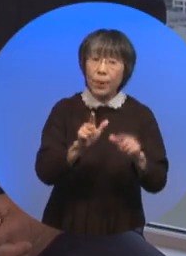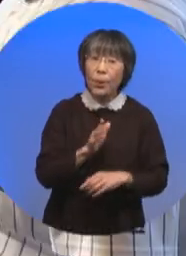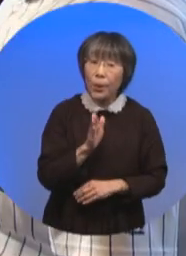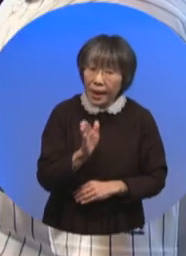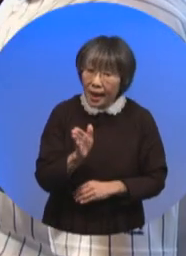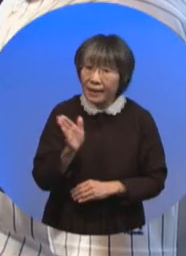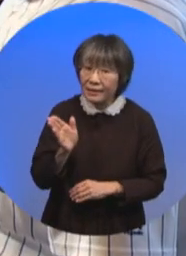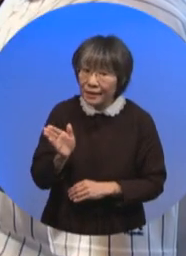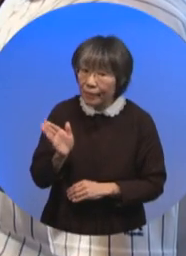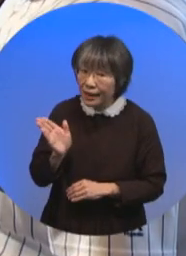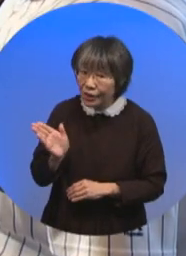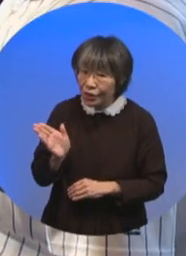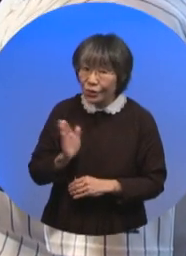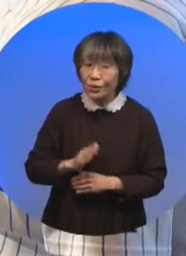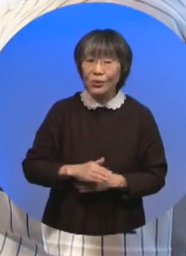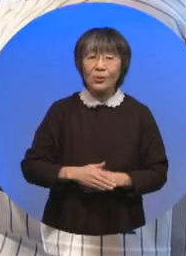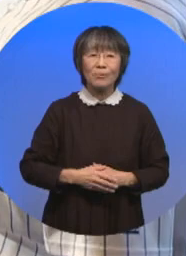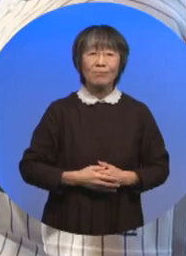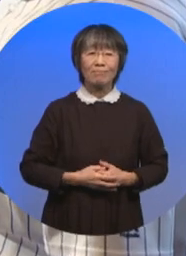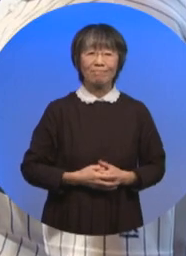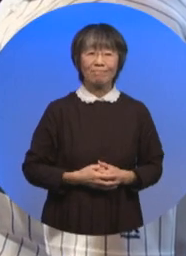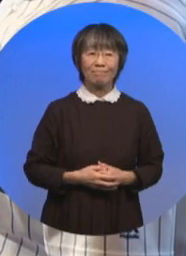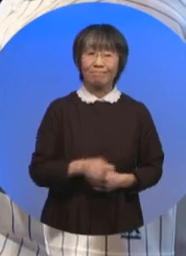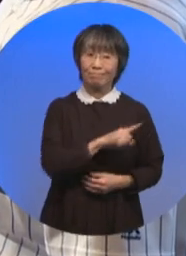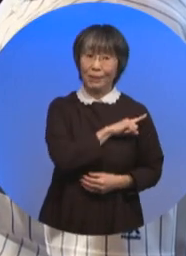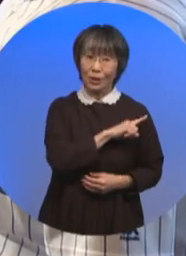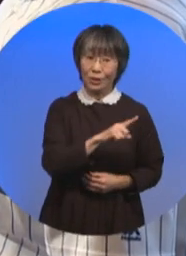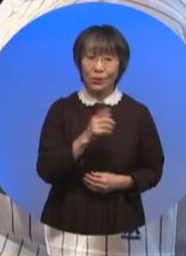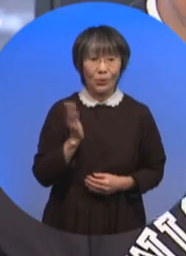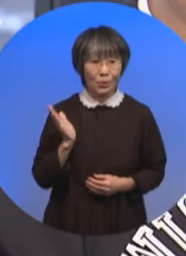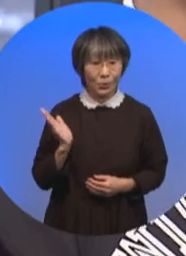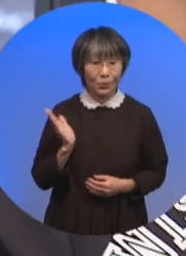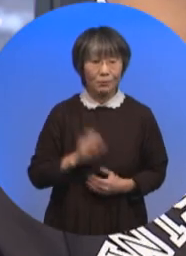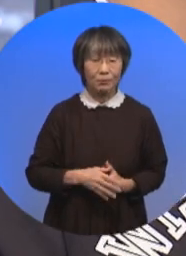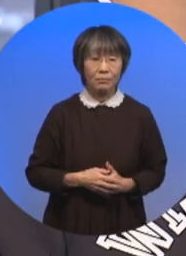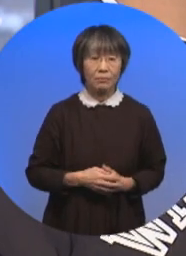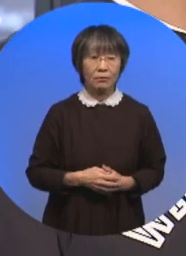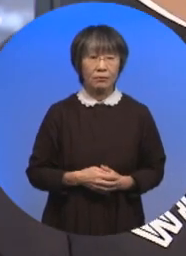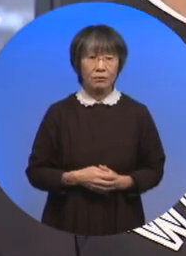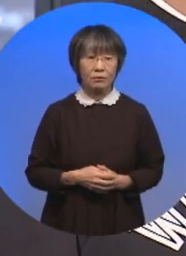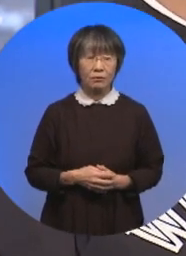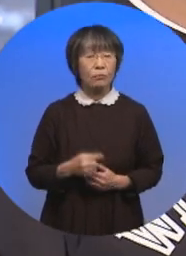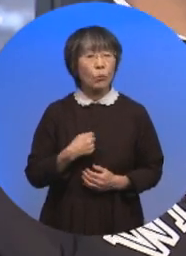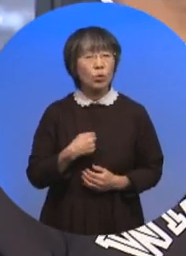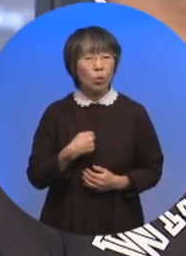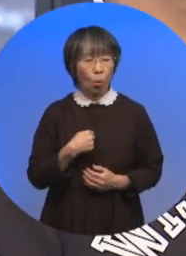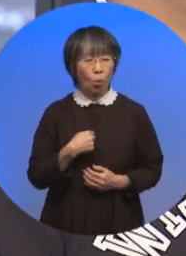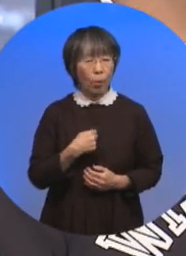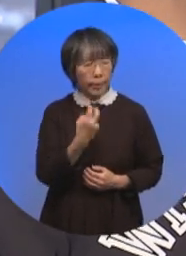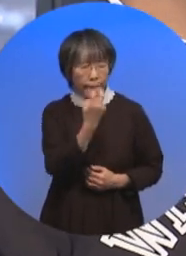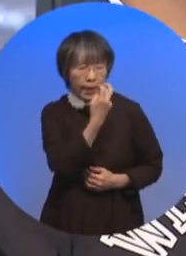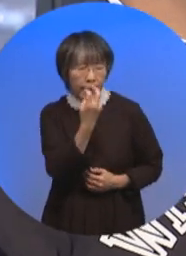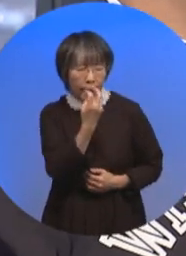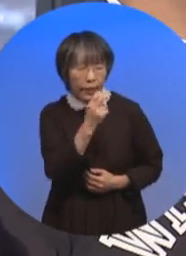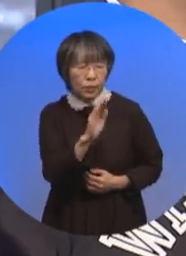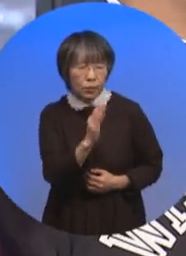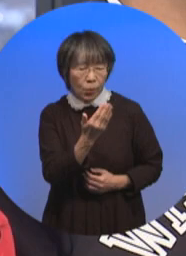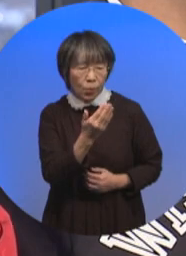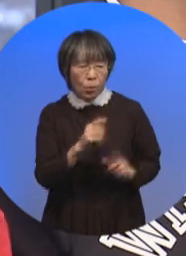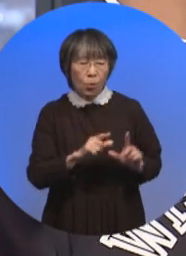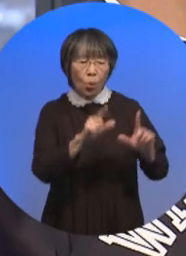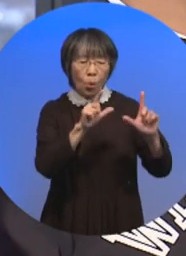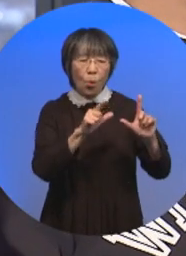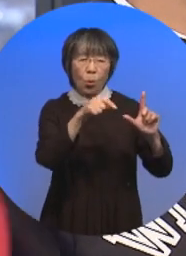い、 はい はい、じゃあゆきよ ちゃん、これ僕のデータですけど、はいはい、その東京にいる人、うん、田村さんと俺以